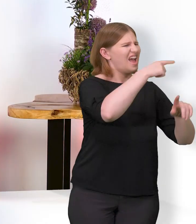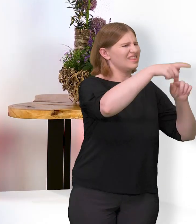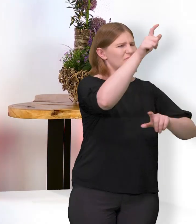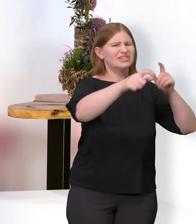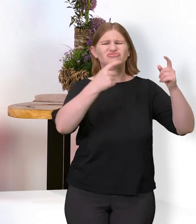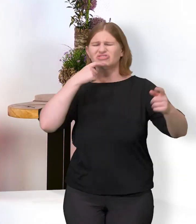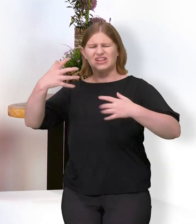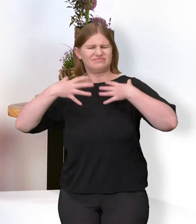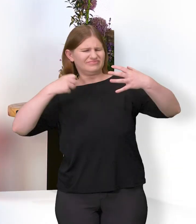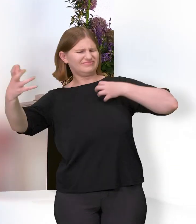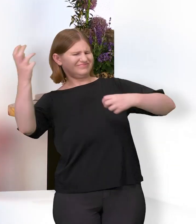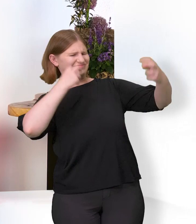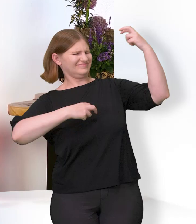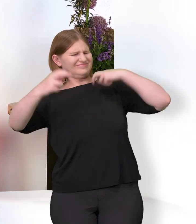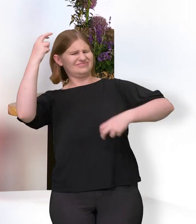sie ziehen von